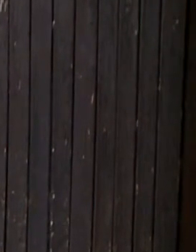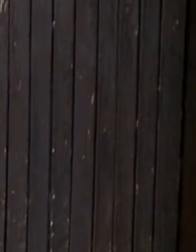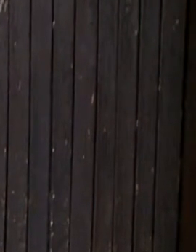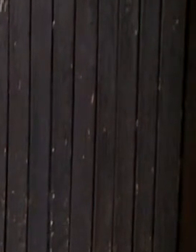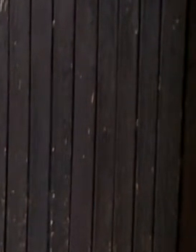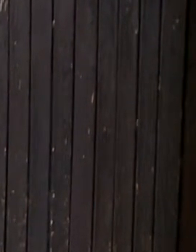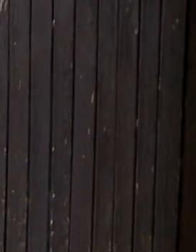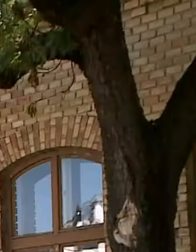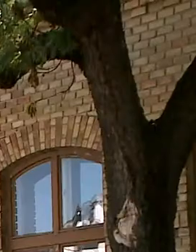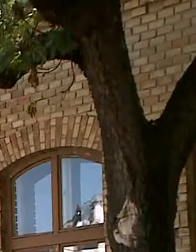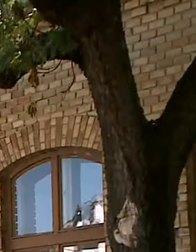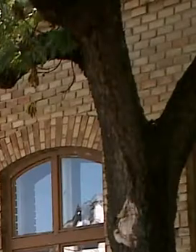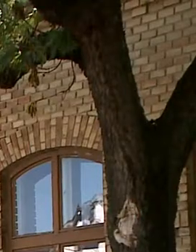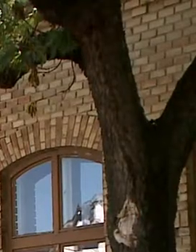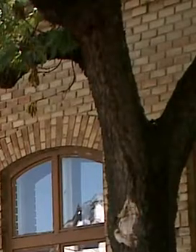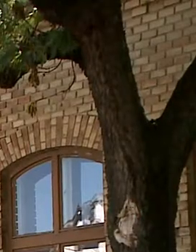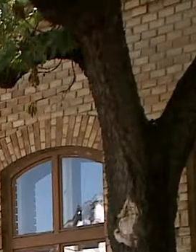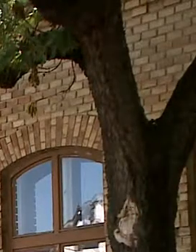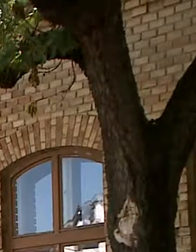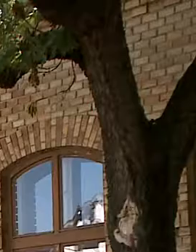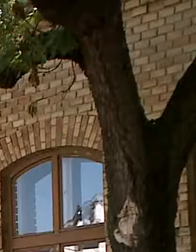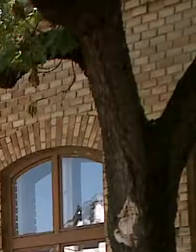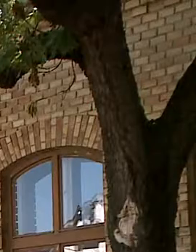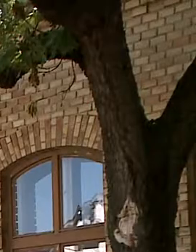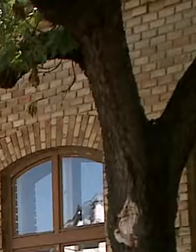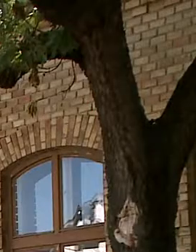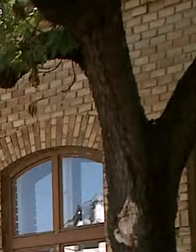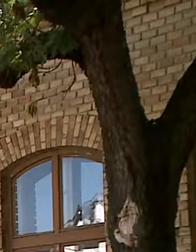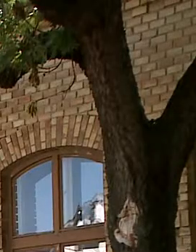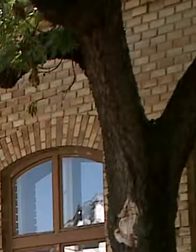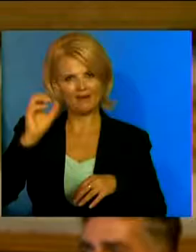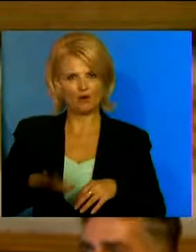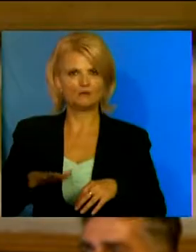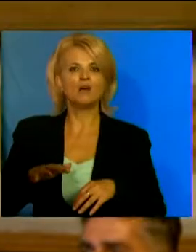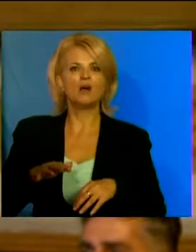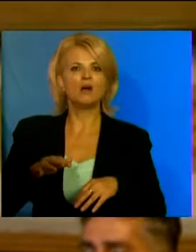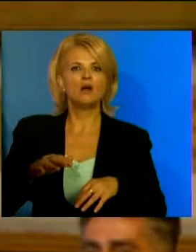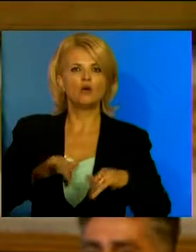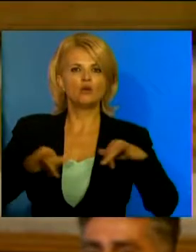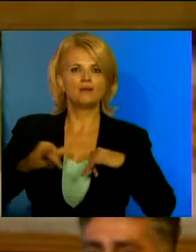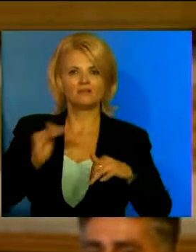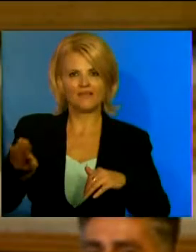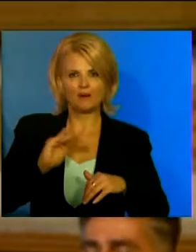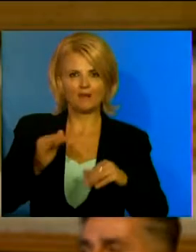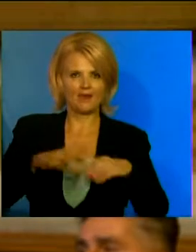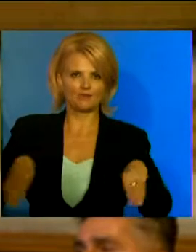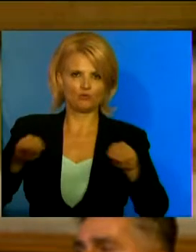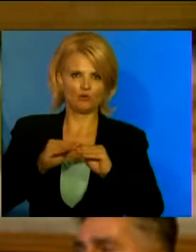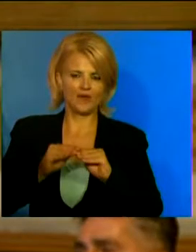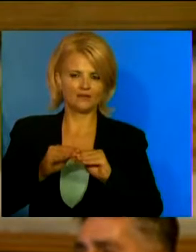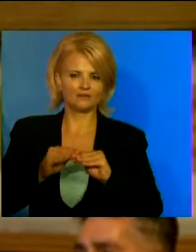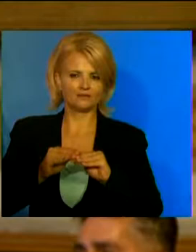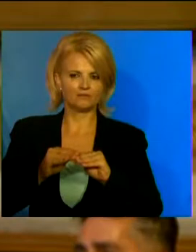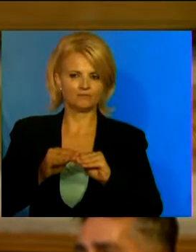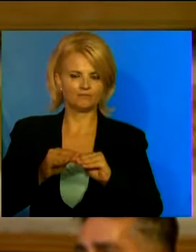hogy nem csak ő tett feljelentést a táltos iskola vezetése ellen, de a NAV is vizsgálódik az iskola házatáján, költségvetési csalás